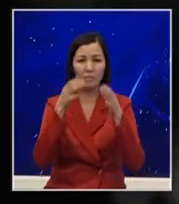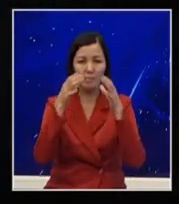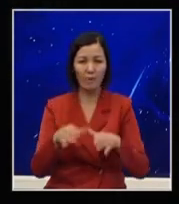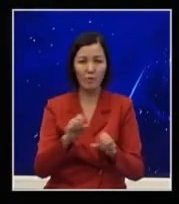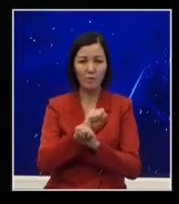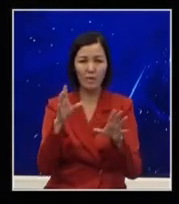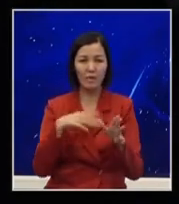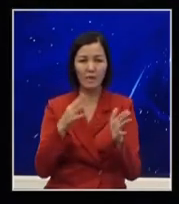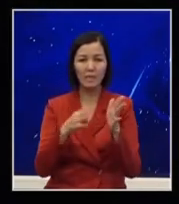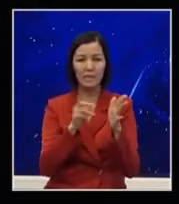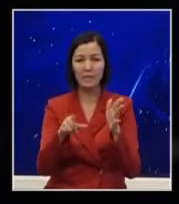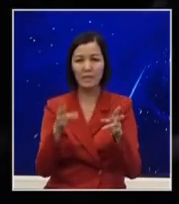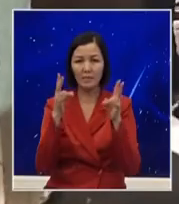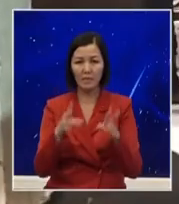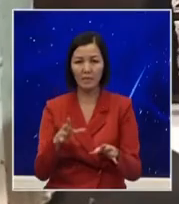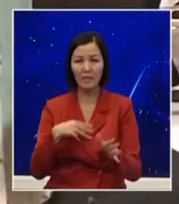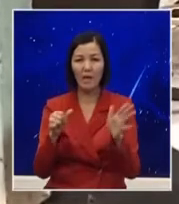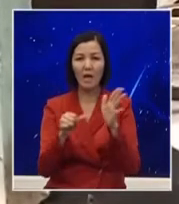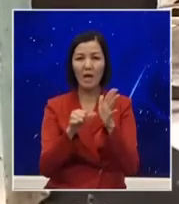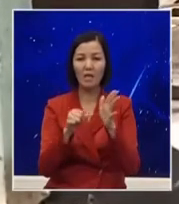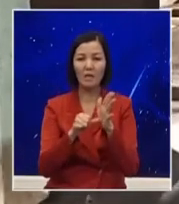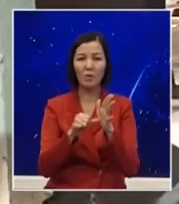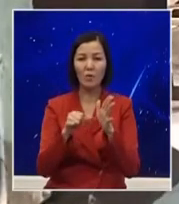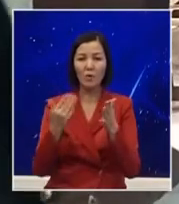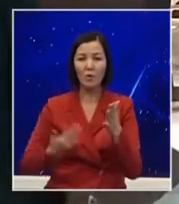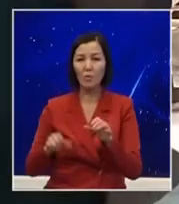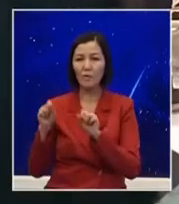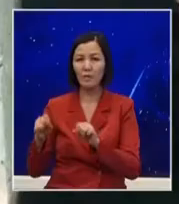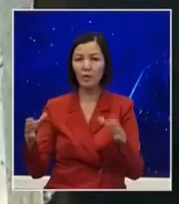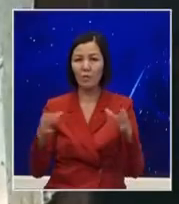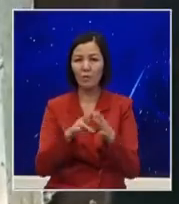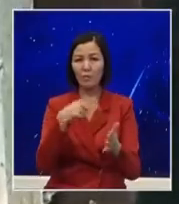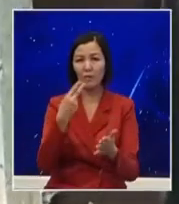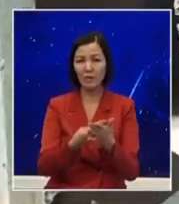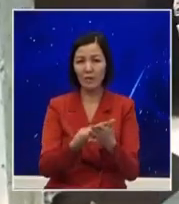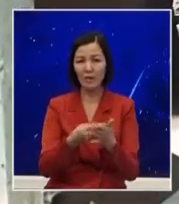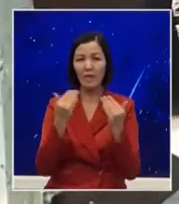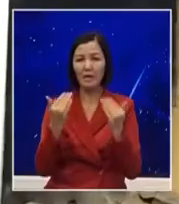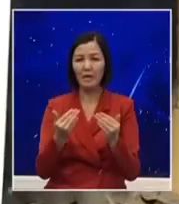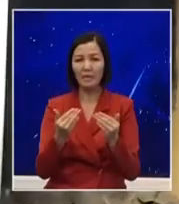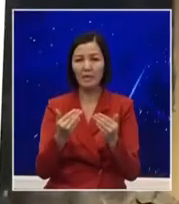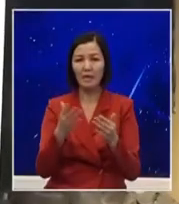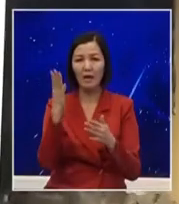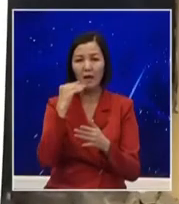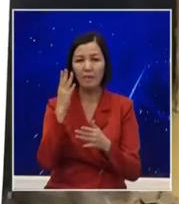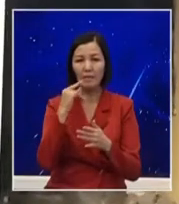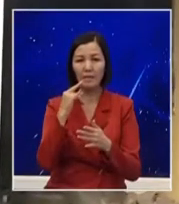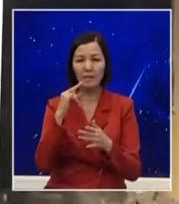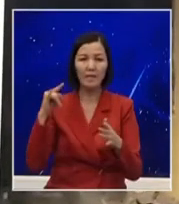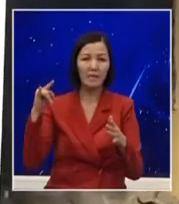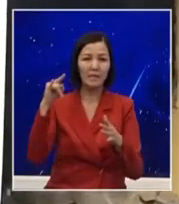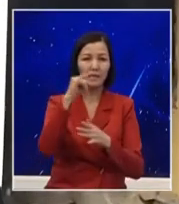Салдарынан 8 адам зардап шеккен. Оның 6-ы жан сақтау бөлімінде жатыр. Мамандардың айтуынша, оларға Алматыдан санавиация